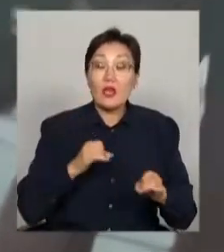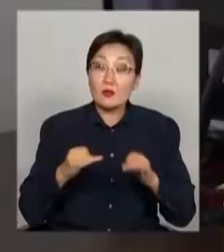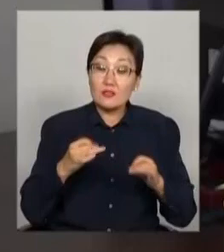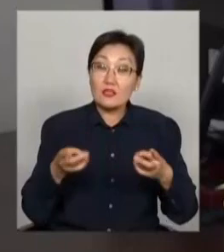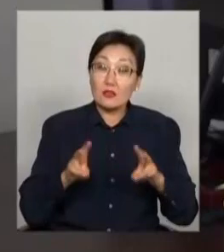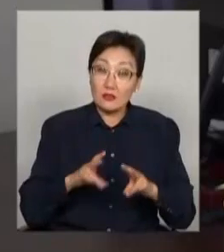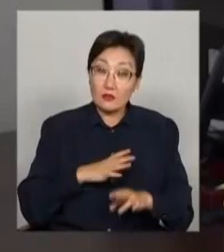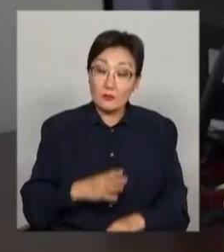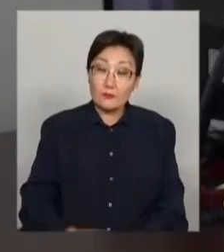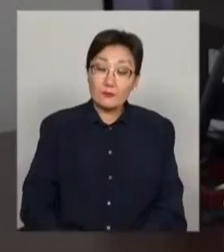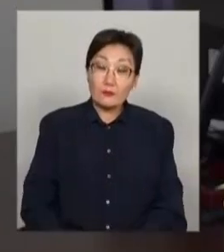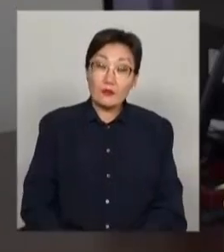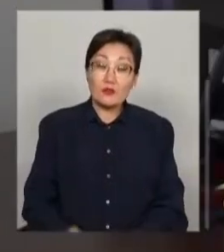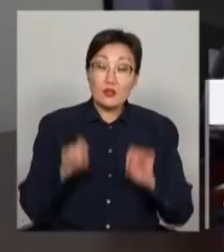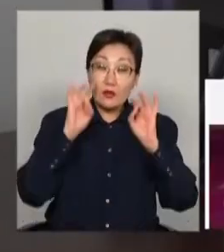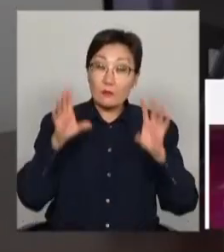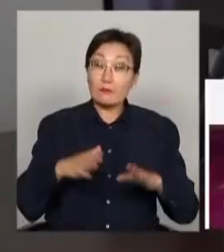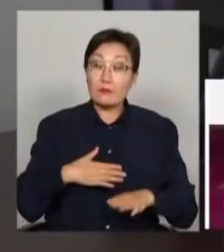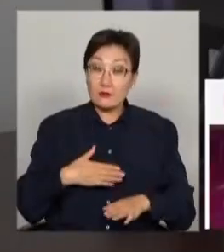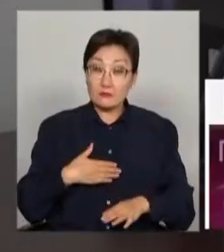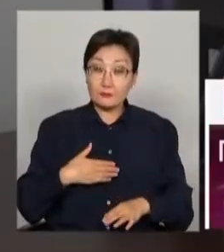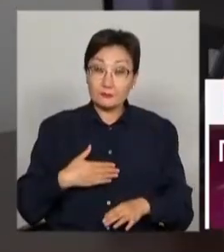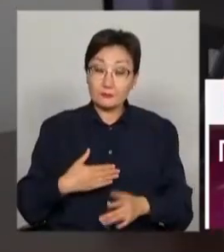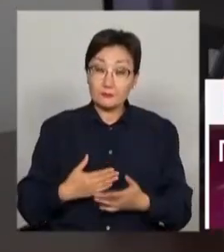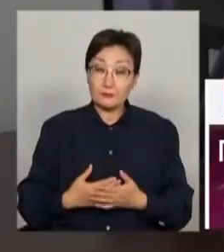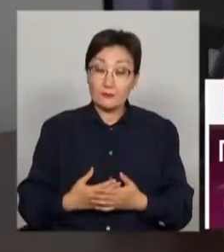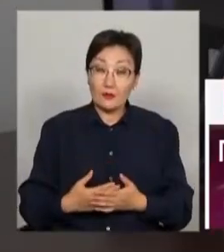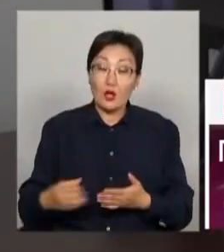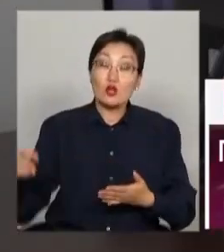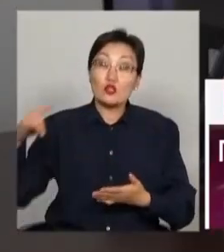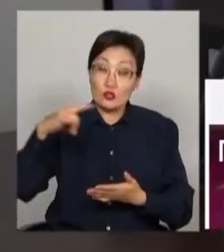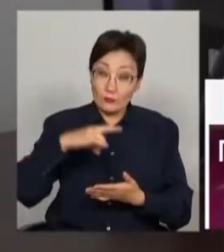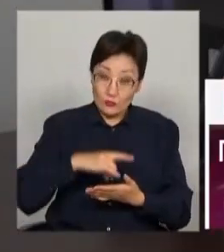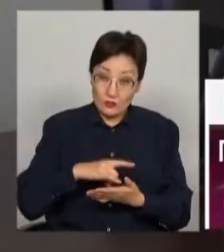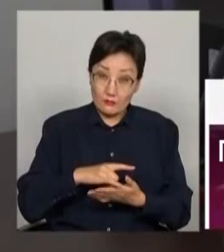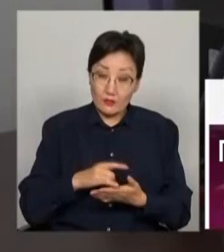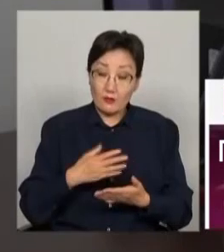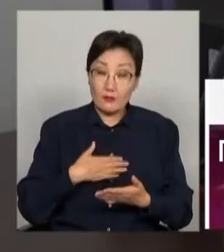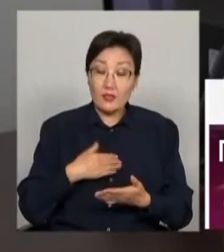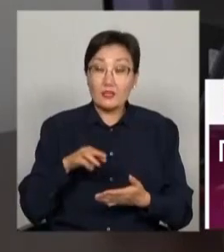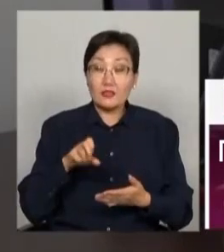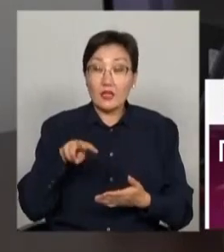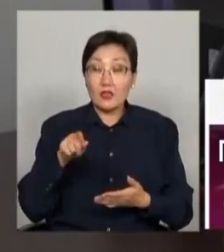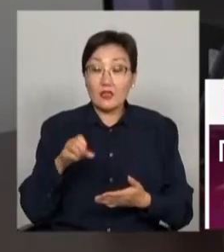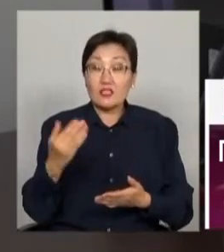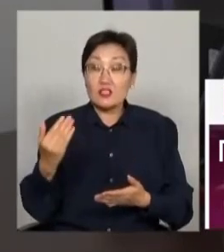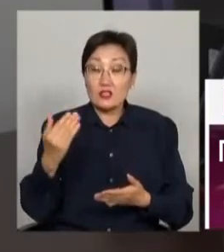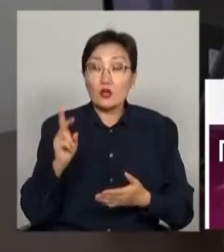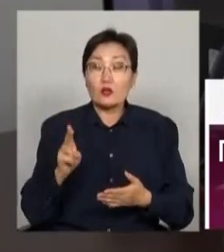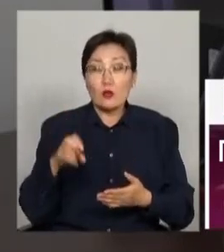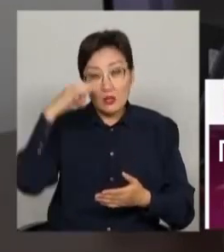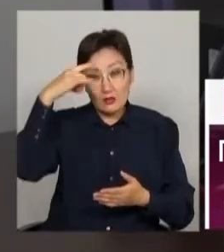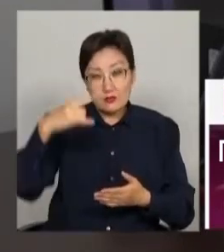қалыпты. Бір жол дейді, мен сол неден келіп, қайтып қонсам, айтады, дай Талғат, сен бір жерлесіңіз деп атыр осында